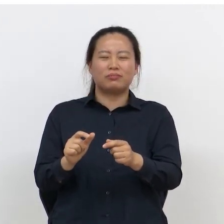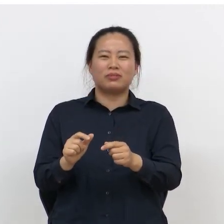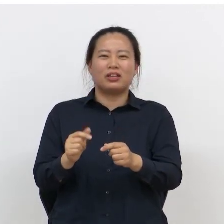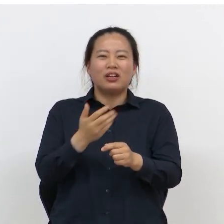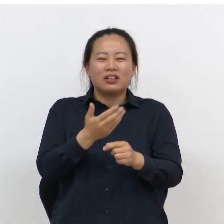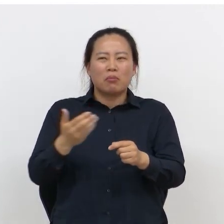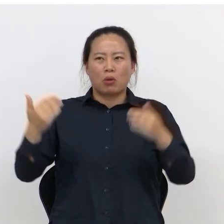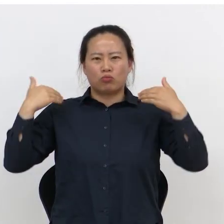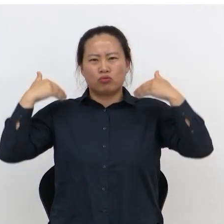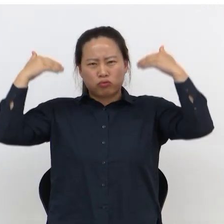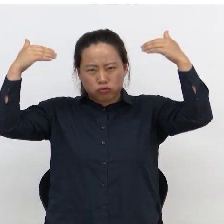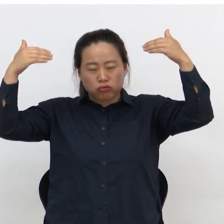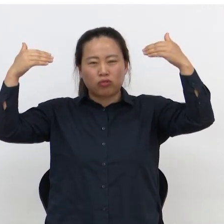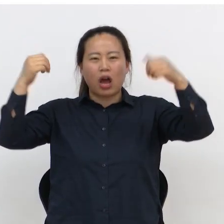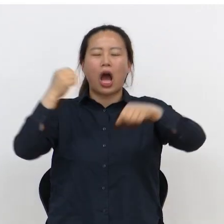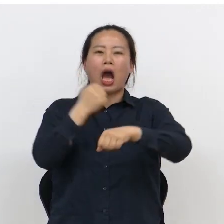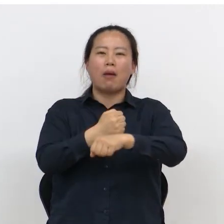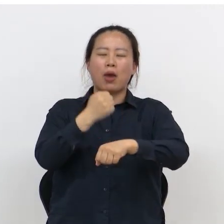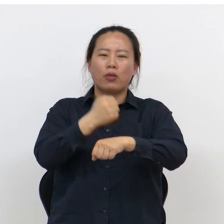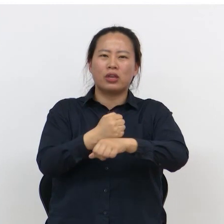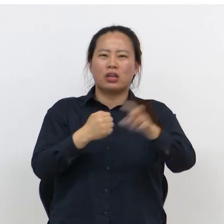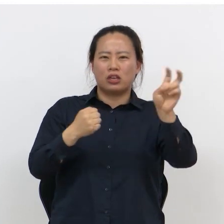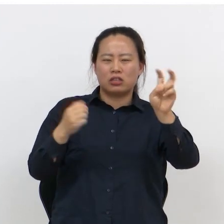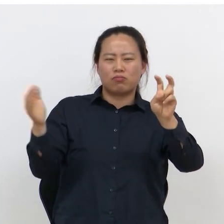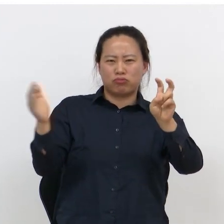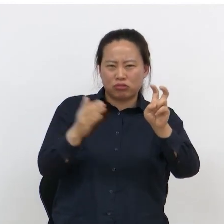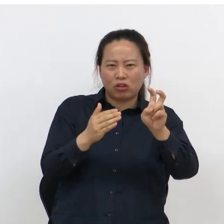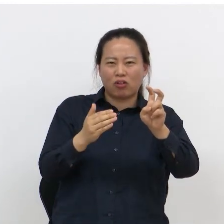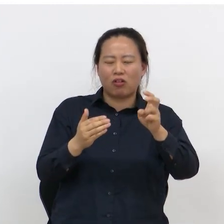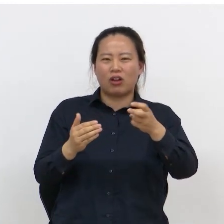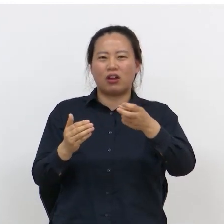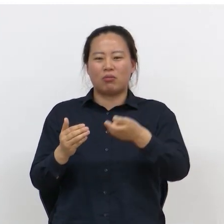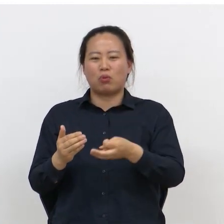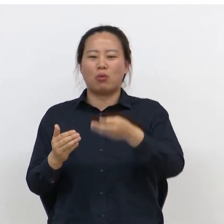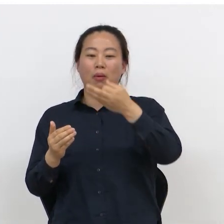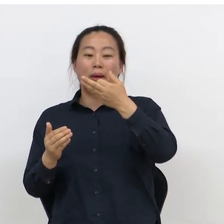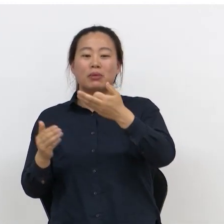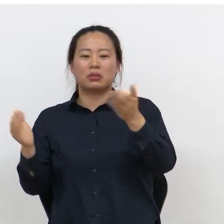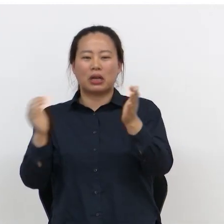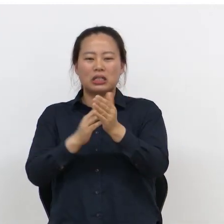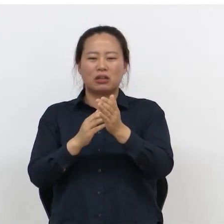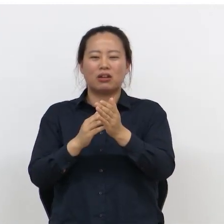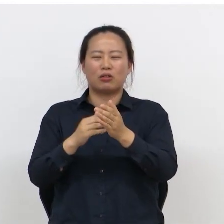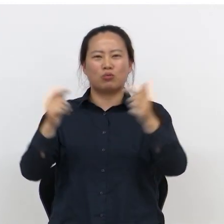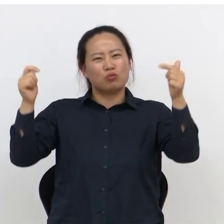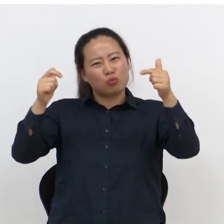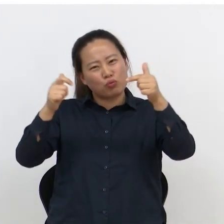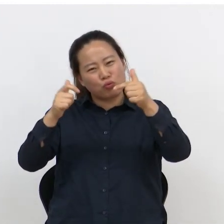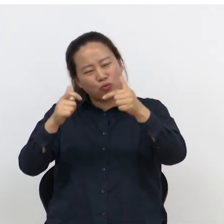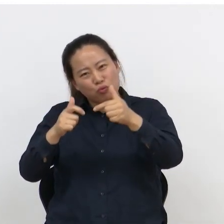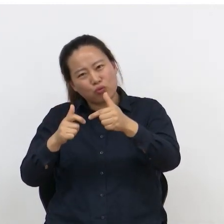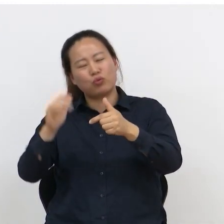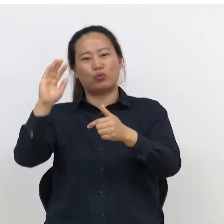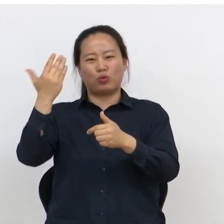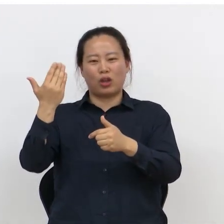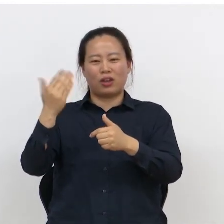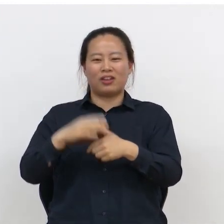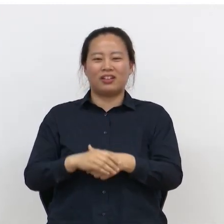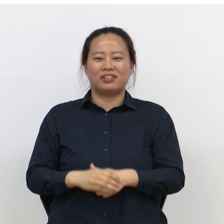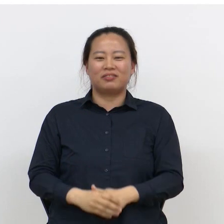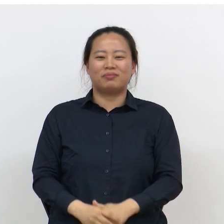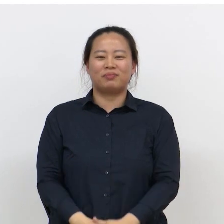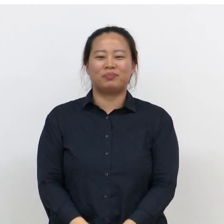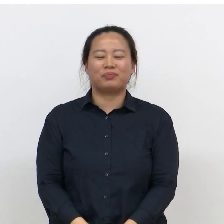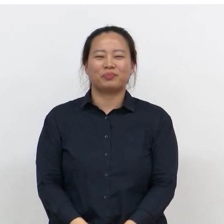벌써 이 위의 주파수를 못 듣게 되고요. 노년이 되면 또 한 반밖에 못 듣게 됩니다. 그래서 잘해야 8,000Hz까지